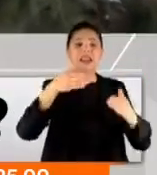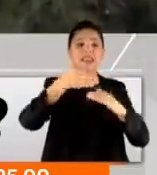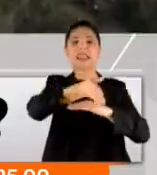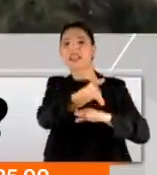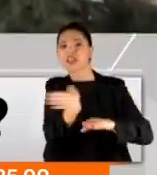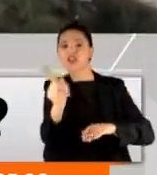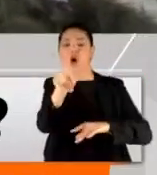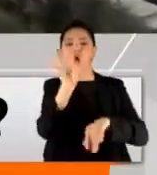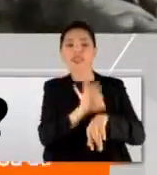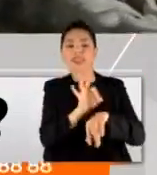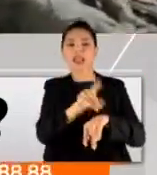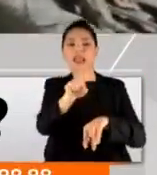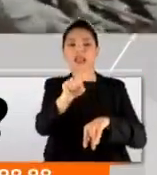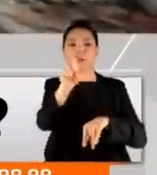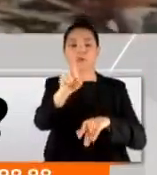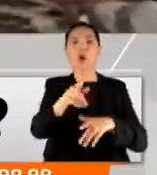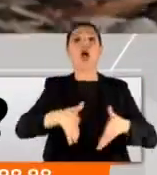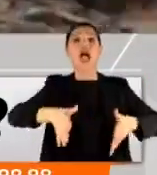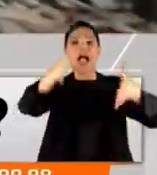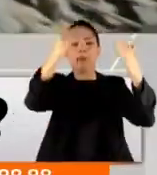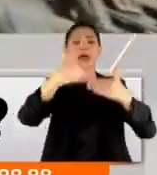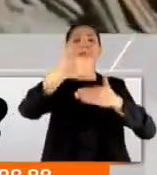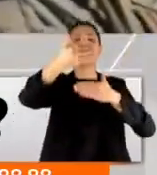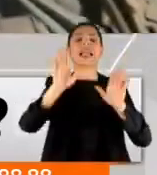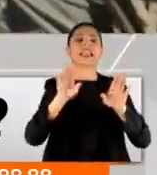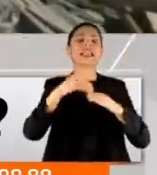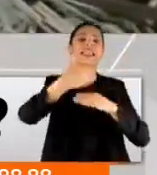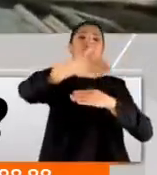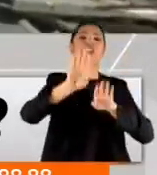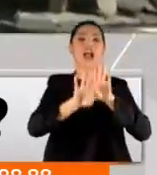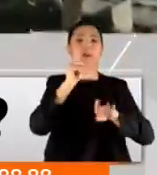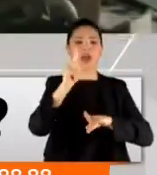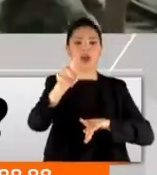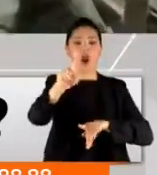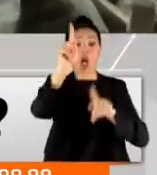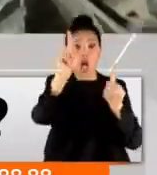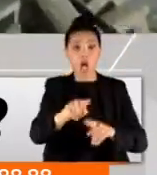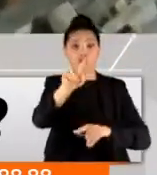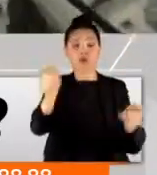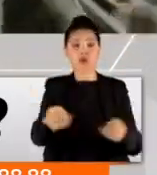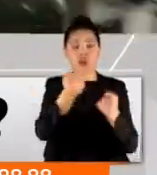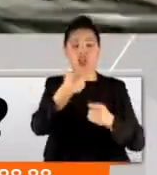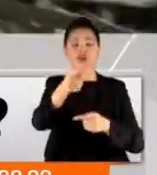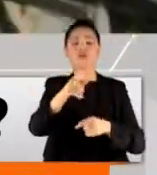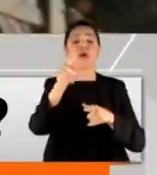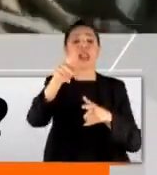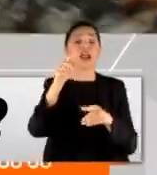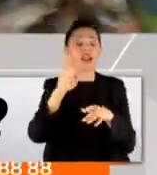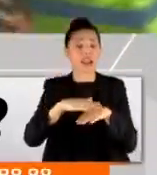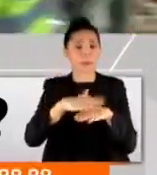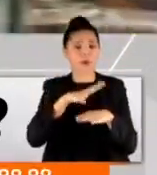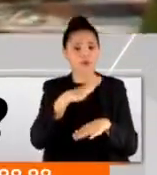çıkışı noktasıdır. Yani bu apartmanın dış kapısının olduğu nokta. O yüzden ilk önce çalışmalar bu noktada